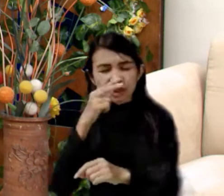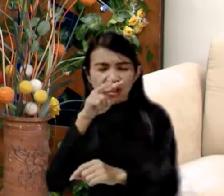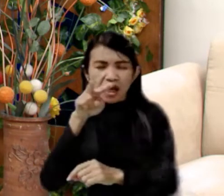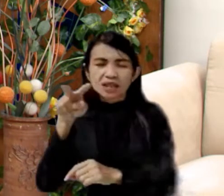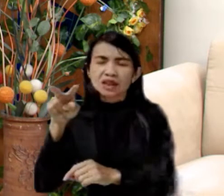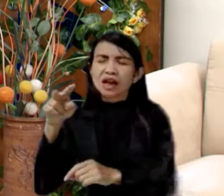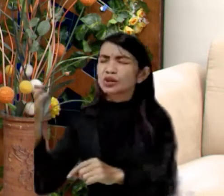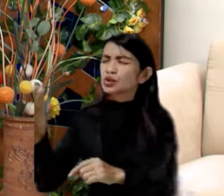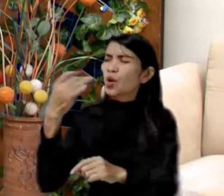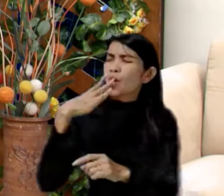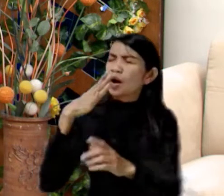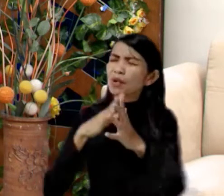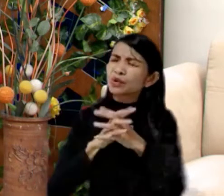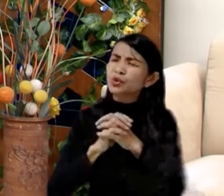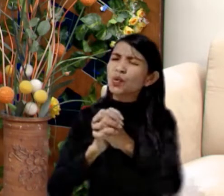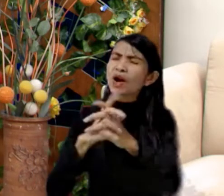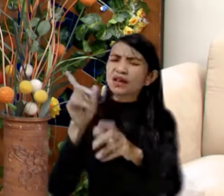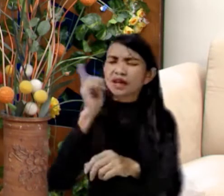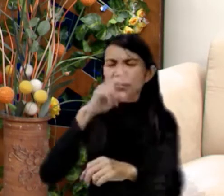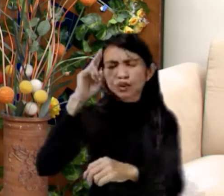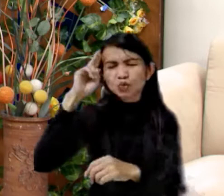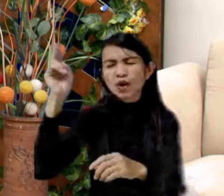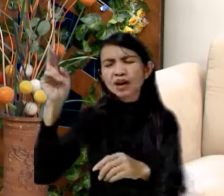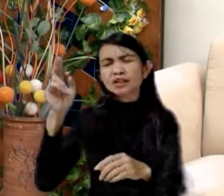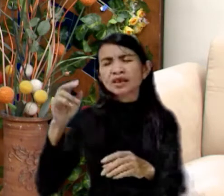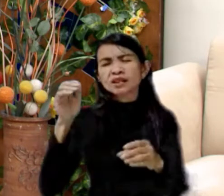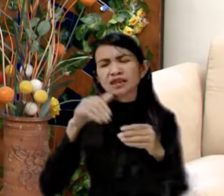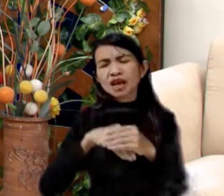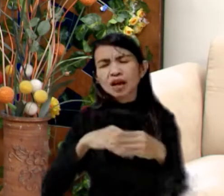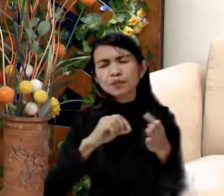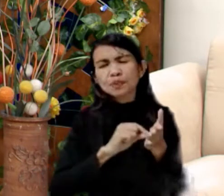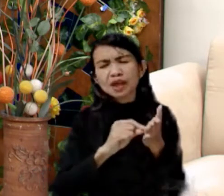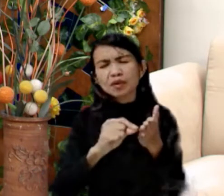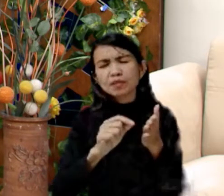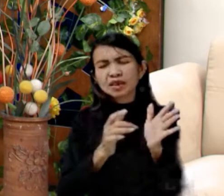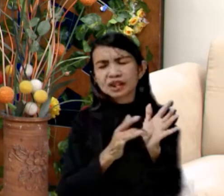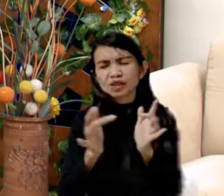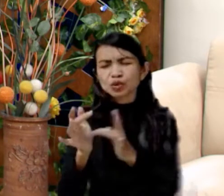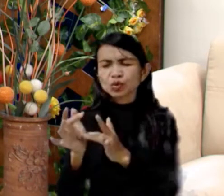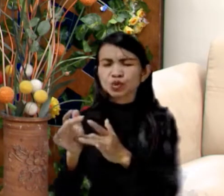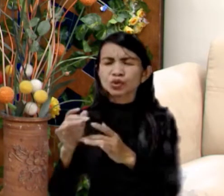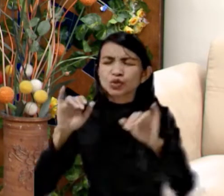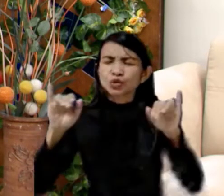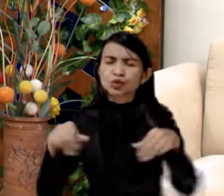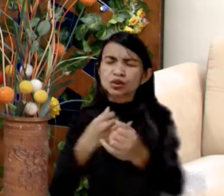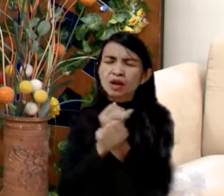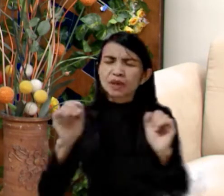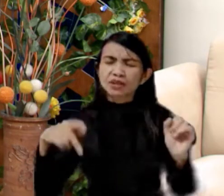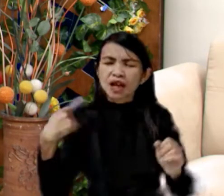kami. Karena kami berdoa di dalam nama Yesus, Juru Selamat kami. Amin.